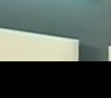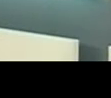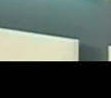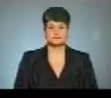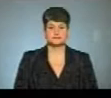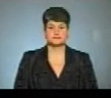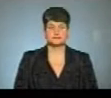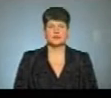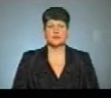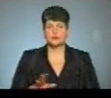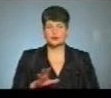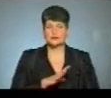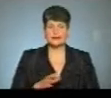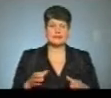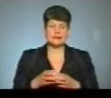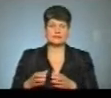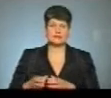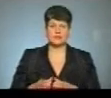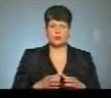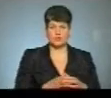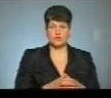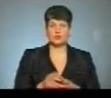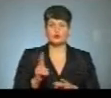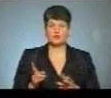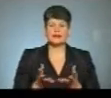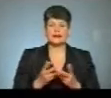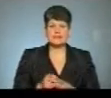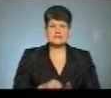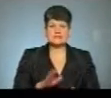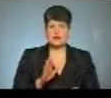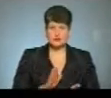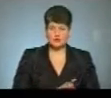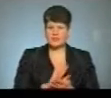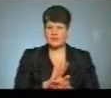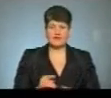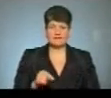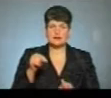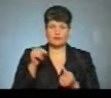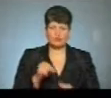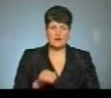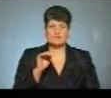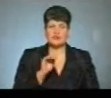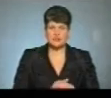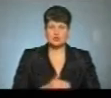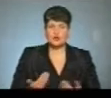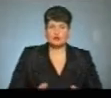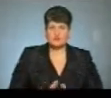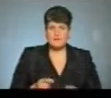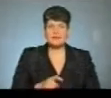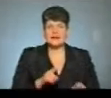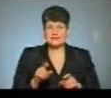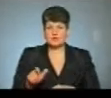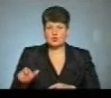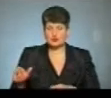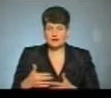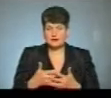були категорії, це хто, кількість зареєстрованих не відповідає кількості фактично проживаючих, переселені особи і так далі.